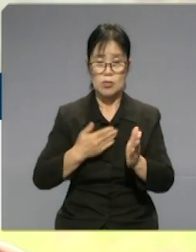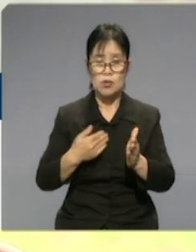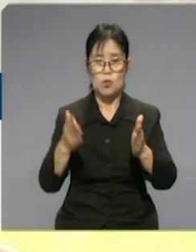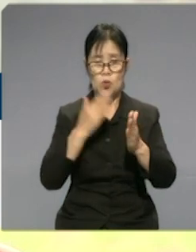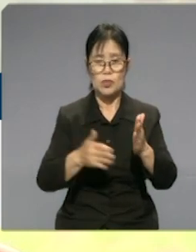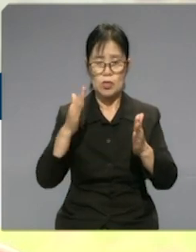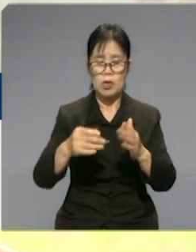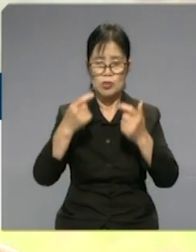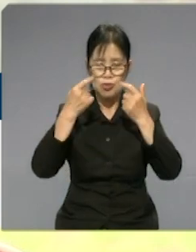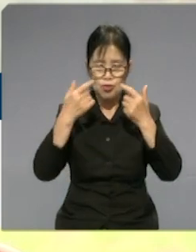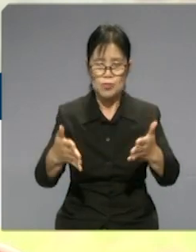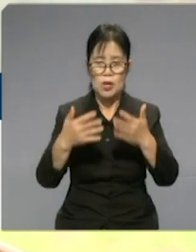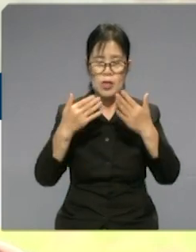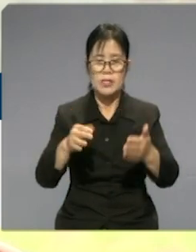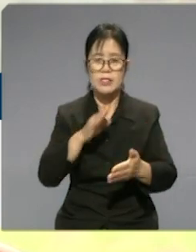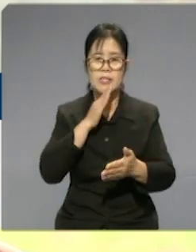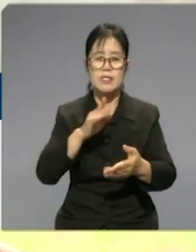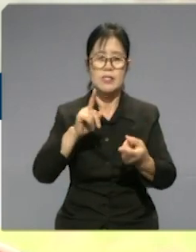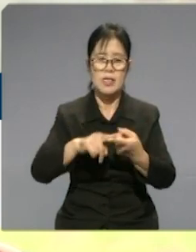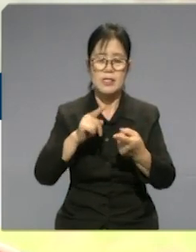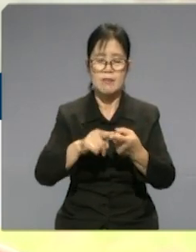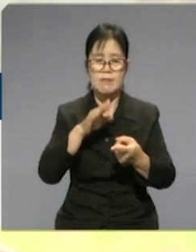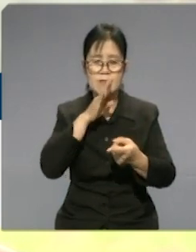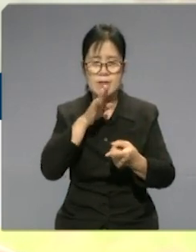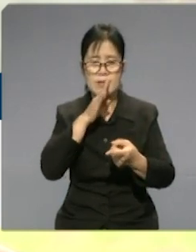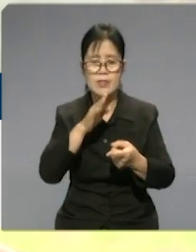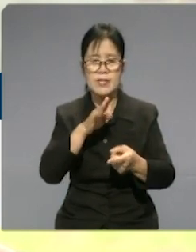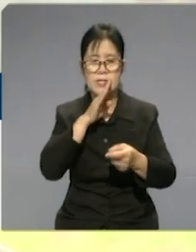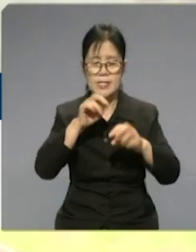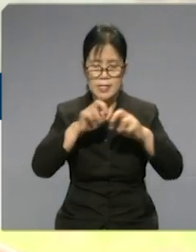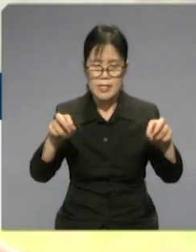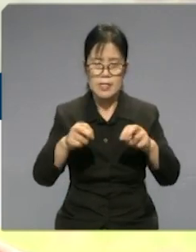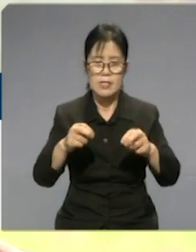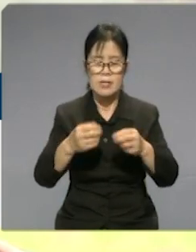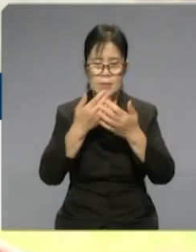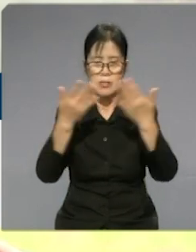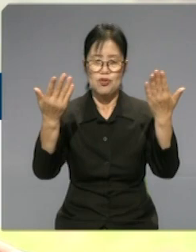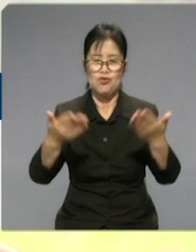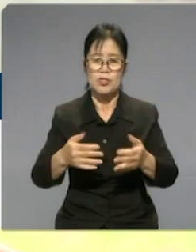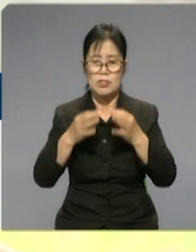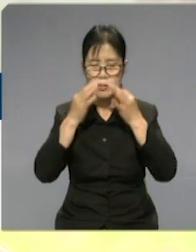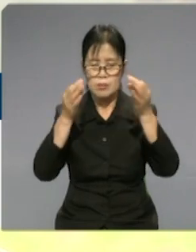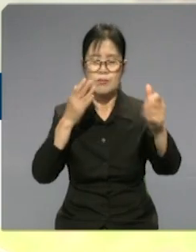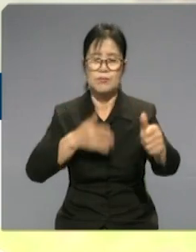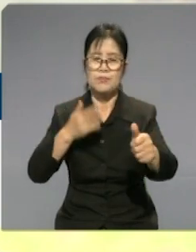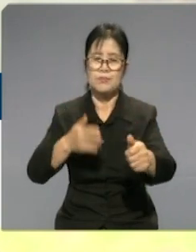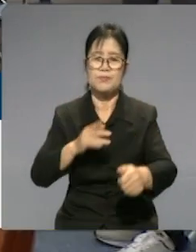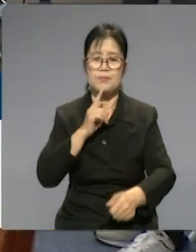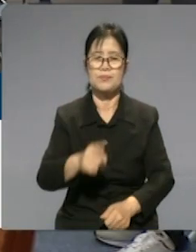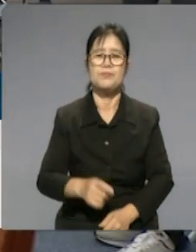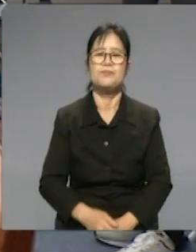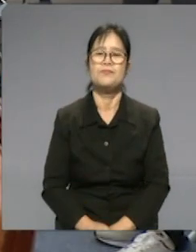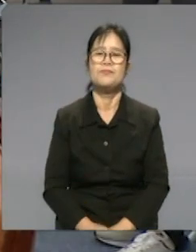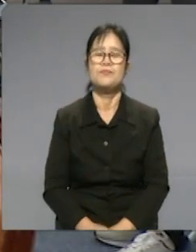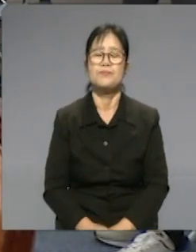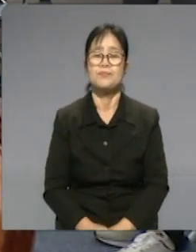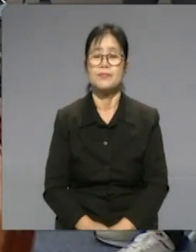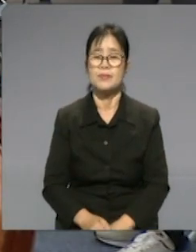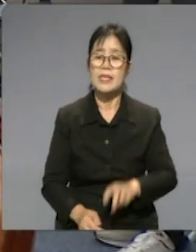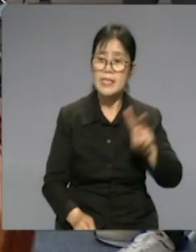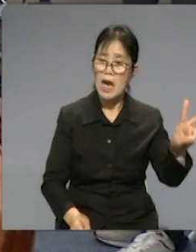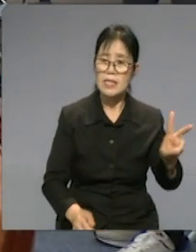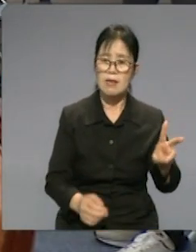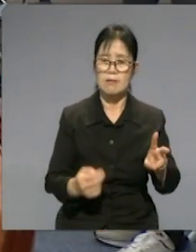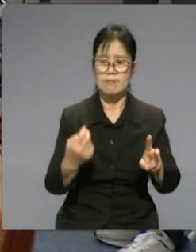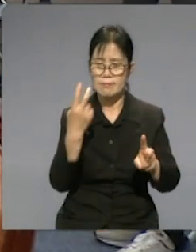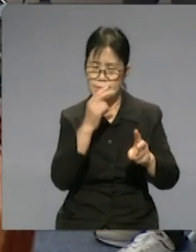공정하고 투명하게이 사실에 대해서 실체적인 진실을 밝혀 주시기를 간절히 간곡하는 바입니다 야당은